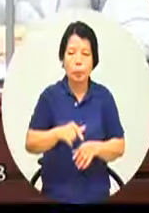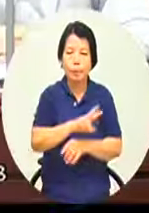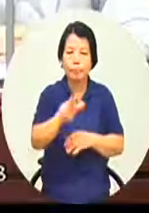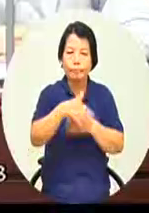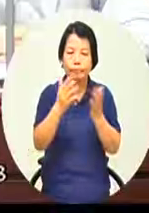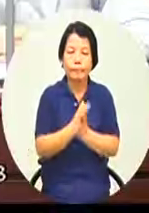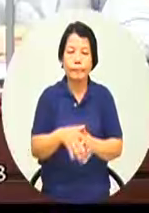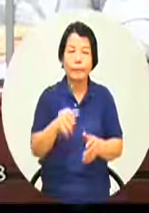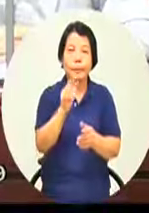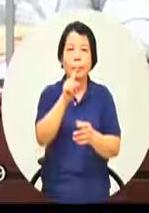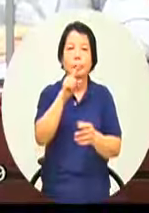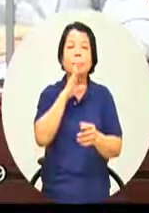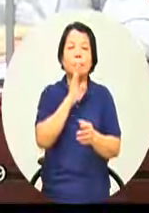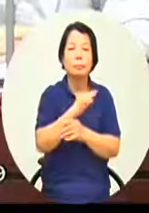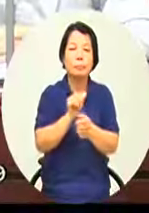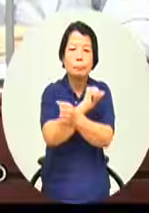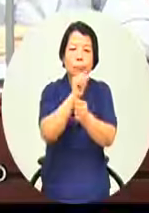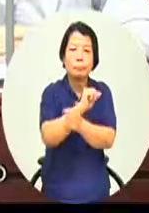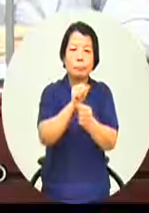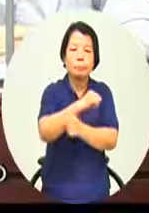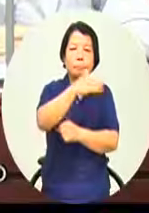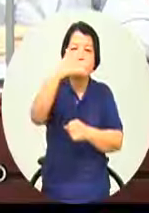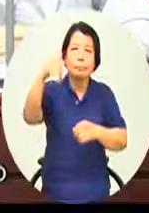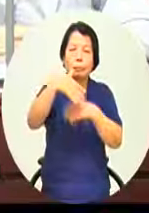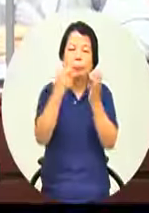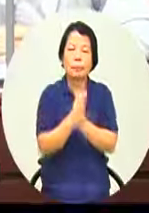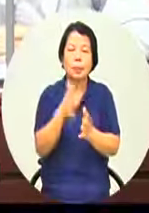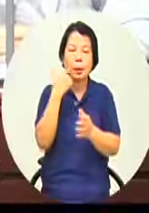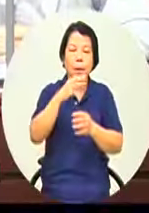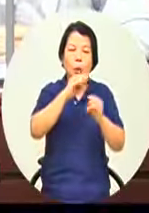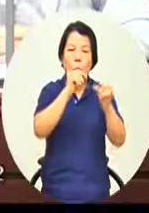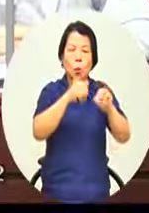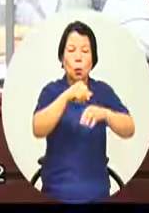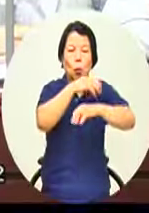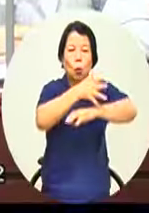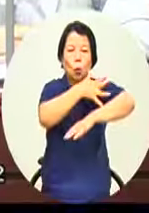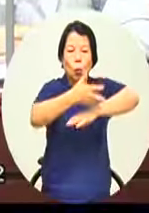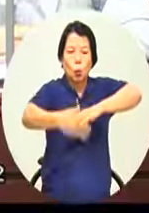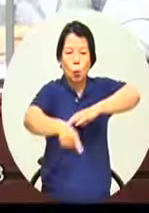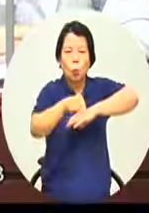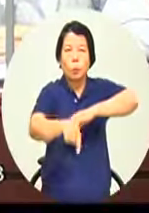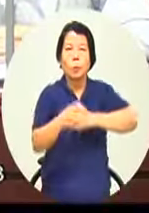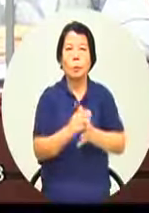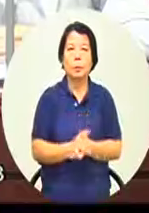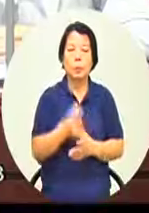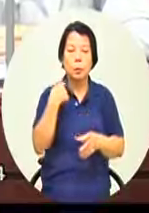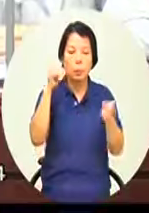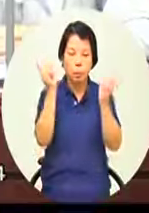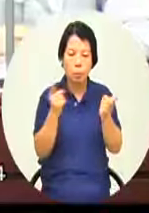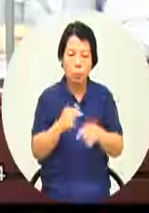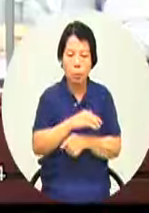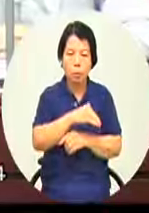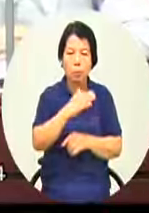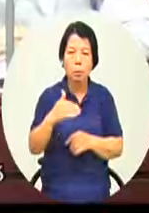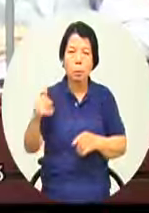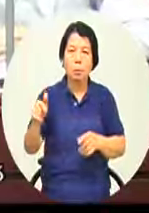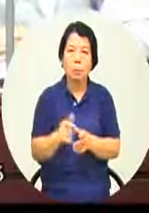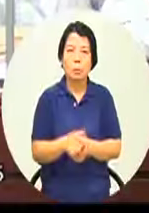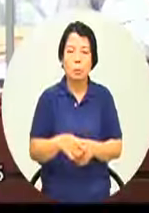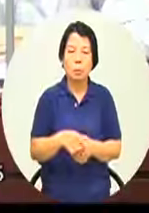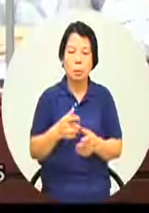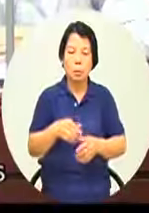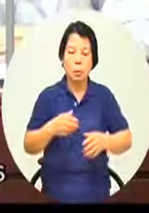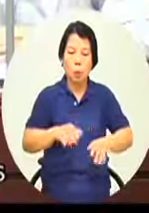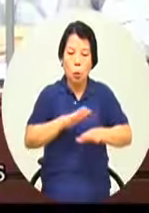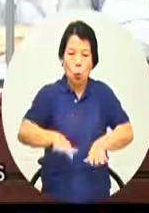柴山整个区域的大面积的积水全部往鼓山三路这一边排下来。那我们鼓山自洪池跟鼓山的这一个